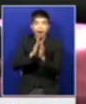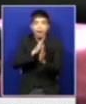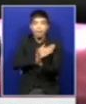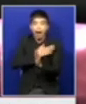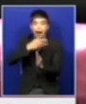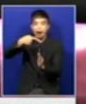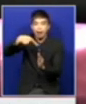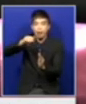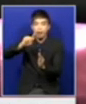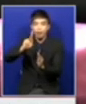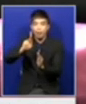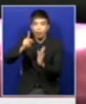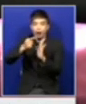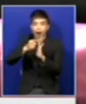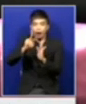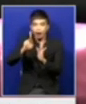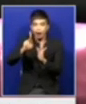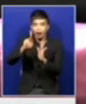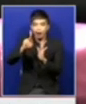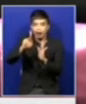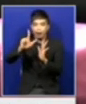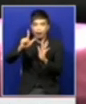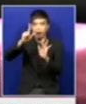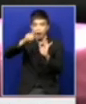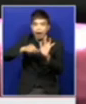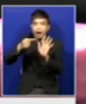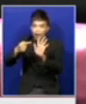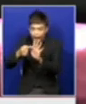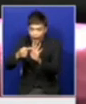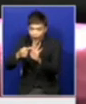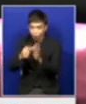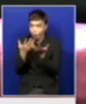ชนบริจาคสิ่งของไปตามโรงพยาบาลต่างๆทั่วประเทศ